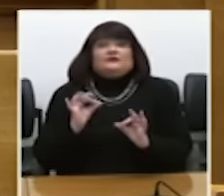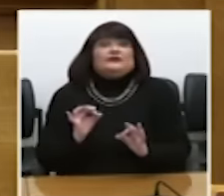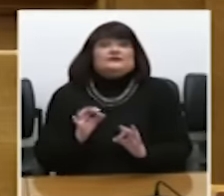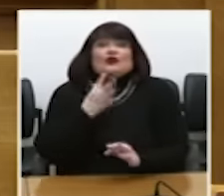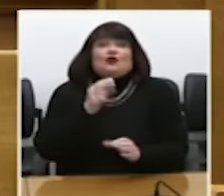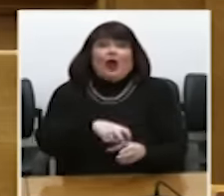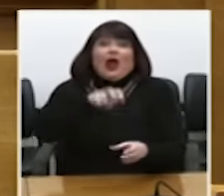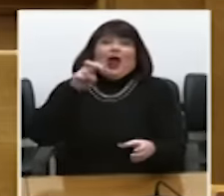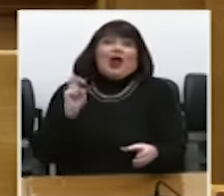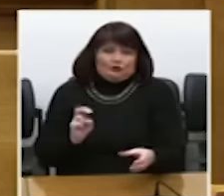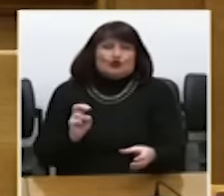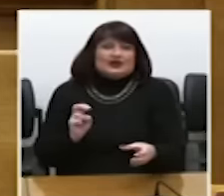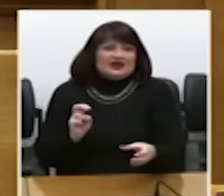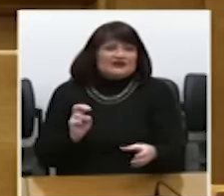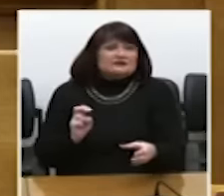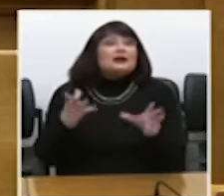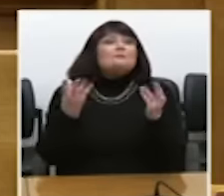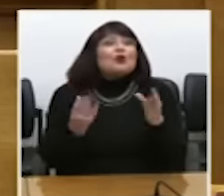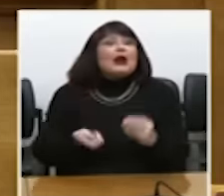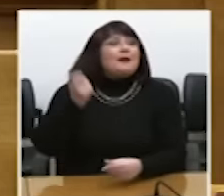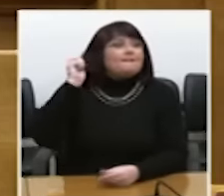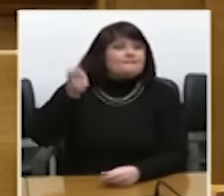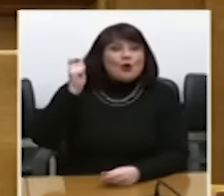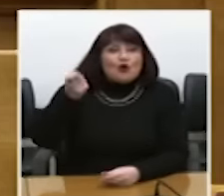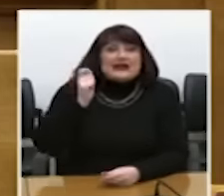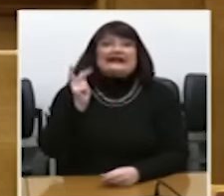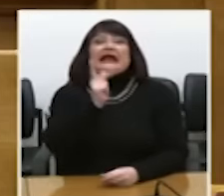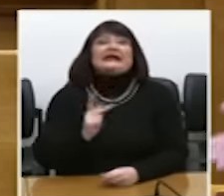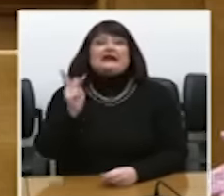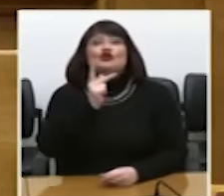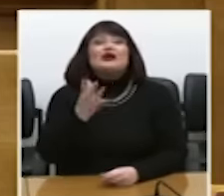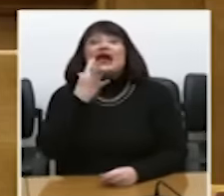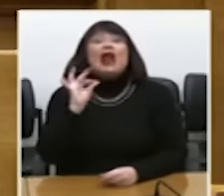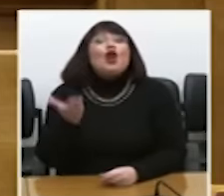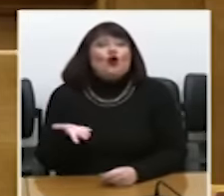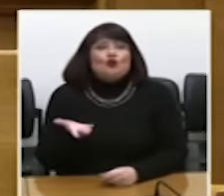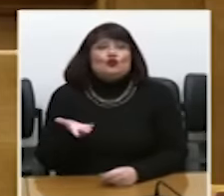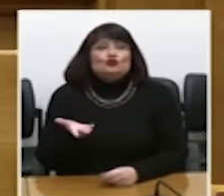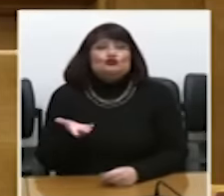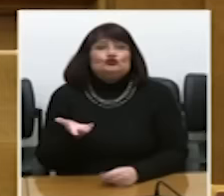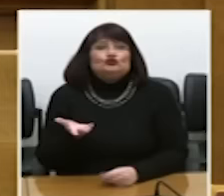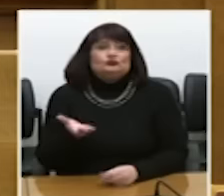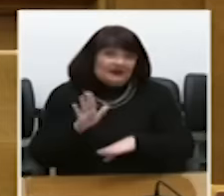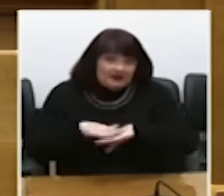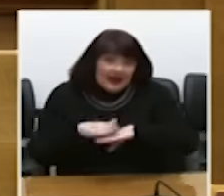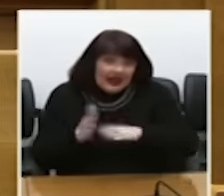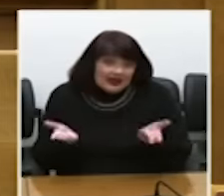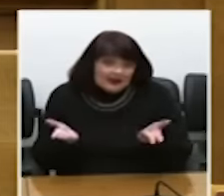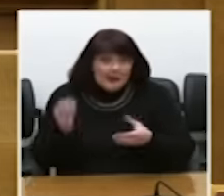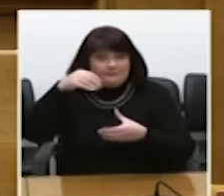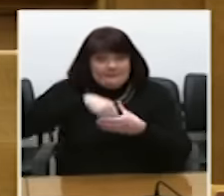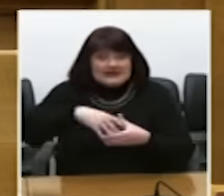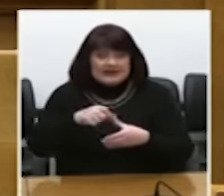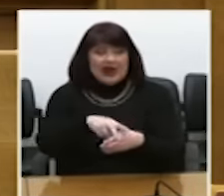έχει κυρίως πολιτικά, έχει κοινωνικά αίτια και όχι τεχνικά. Περικλείει μέσα της